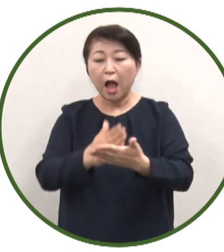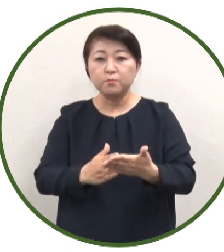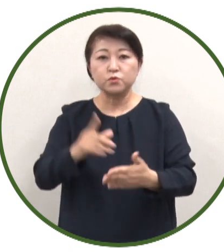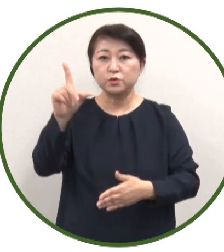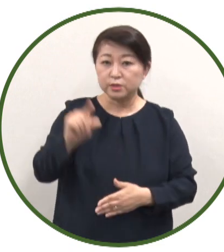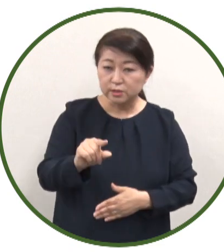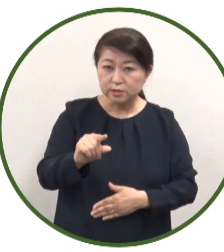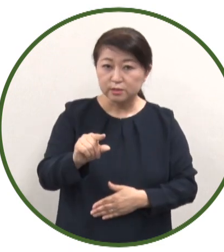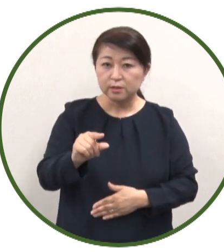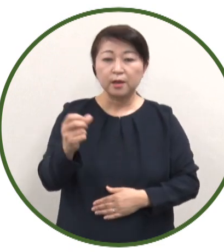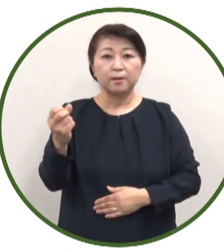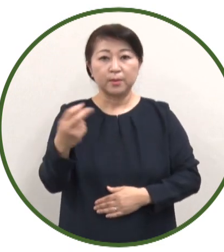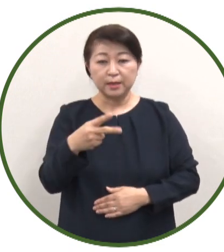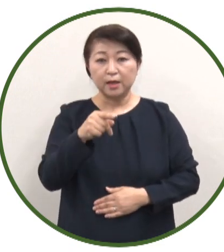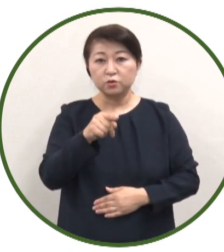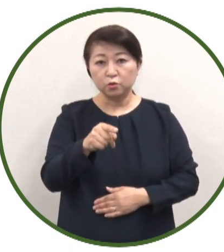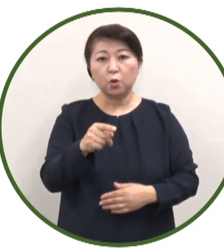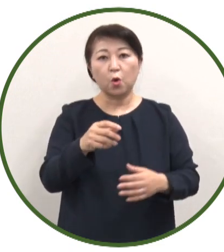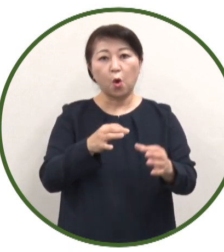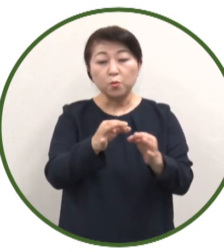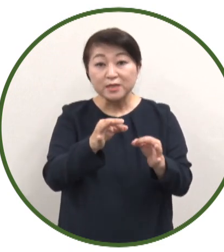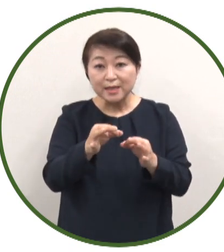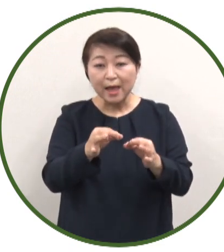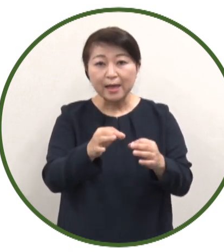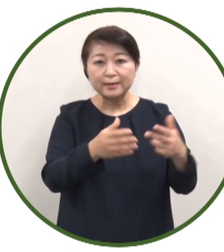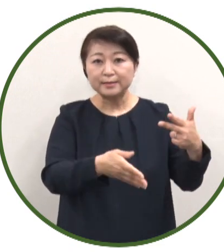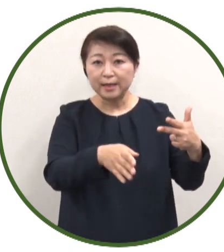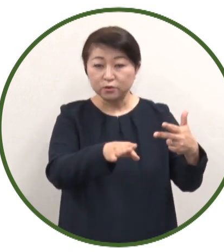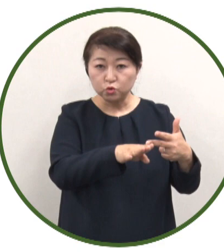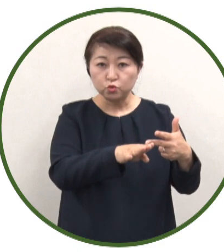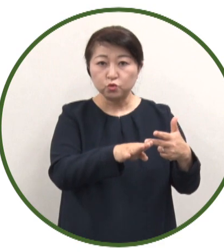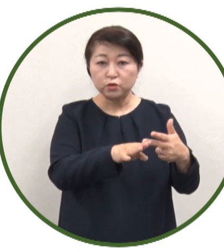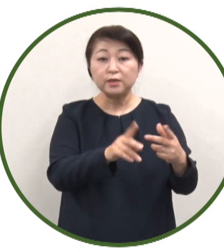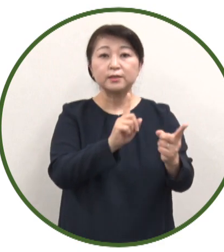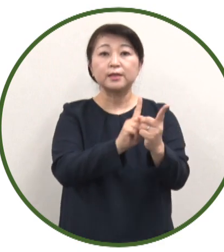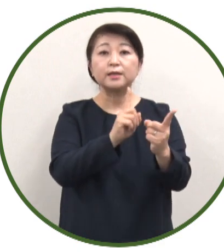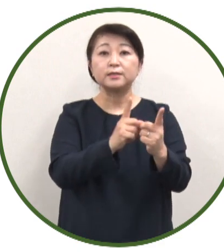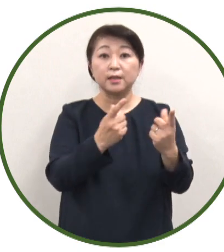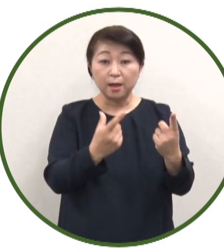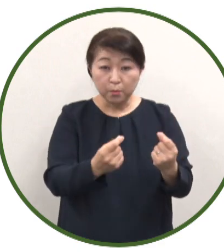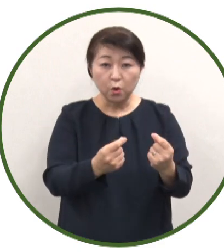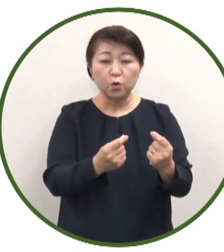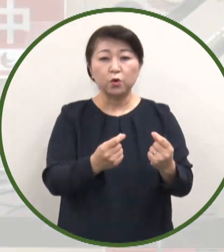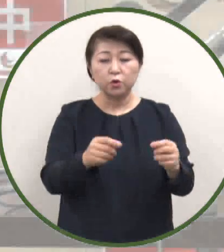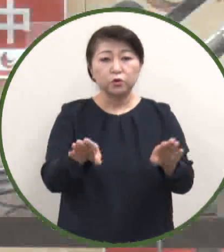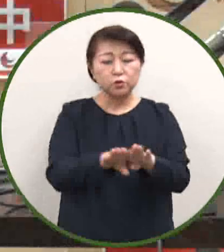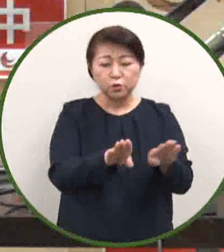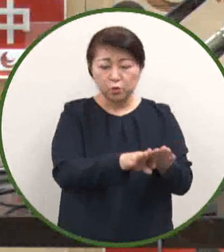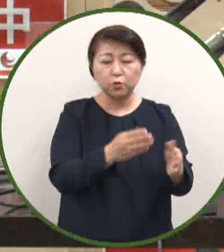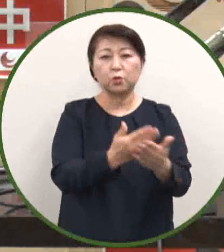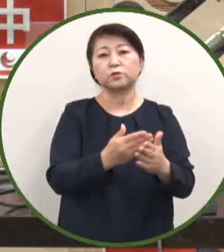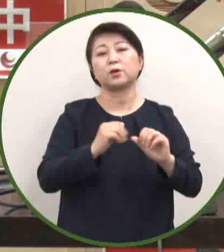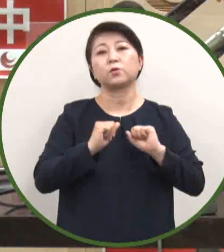かける先となるお店や施設などの休業要請等を行ってまいります。